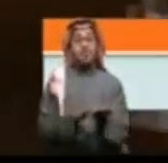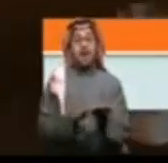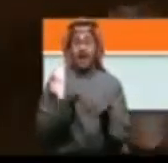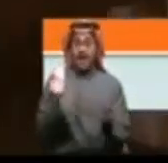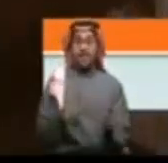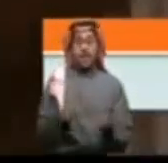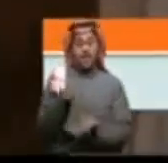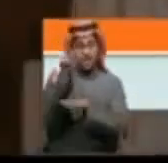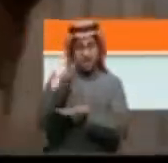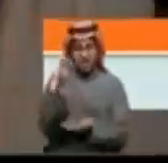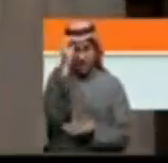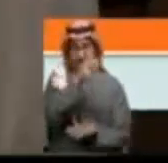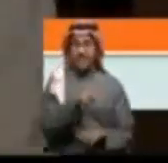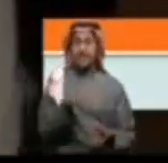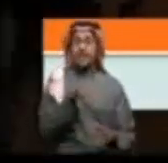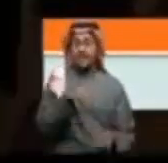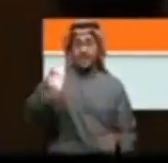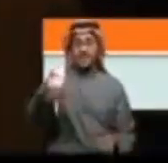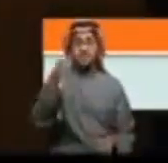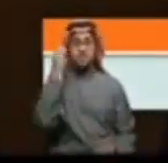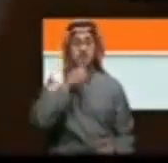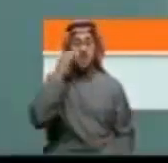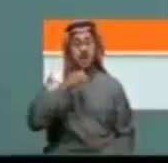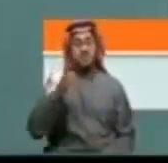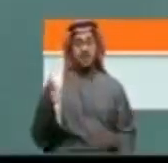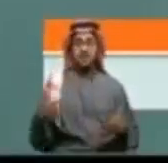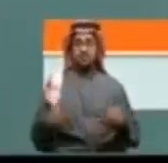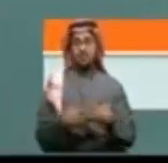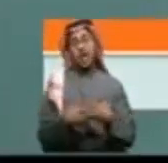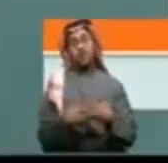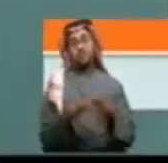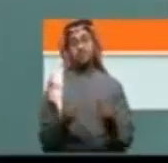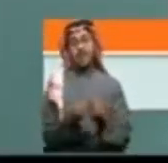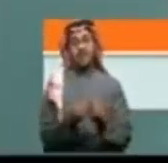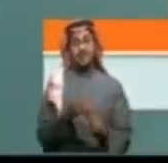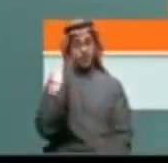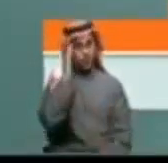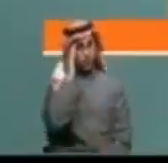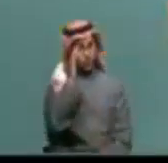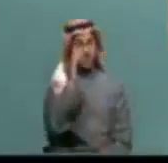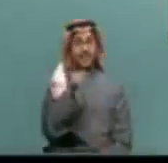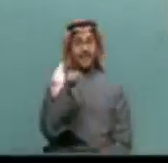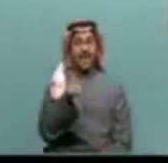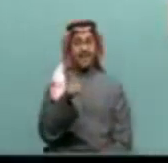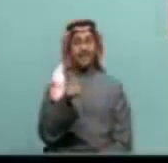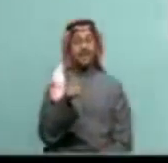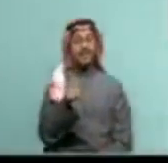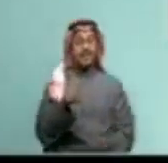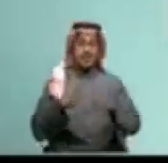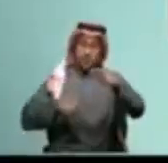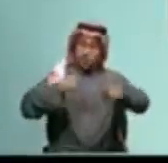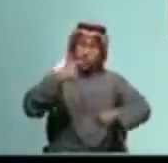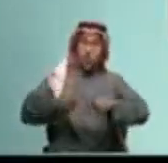هذا ما كان لدينا من جناح دولة الإمارات العربية المتحدة الشقيقة. مشاهدينا الكرام، لا زالت